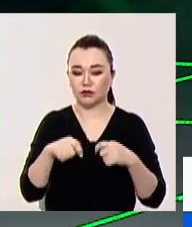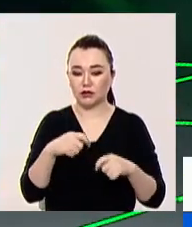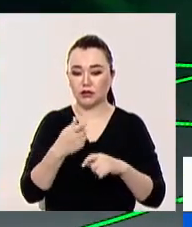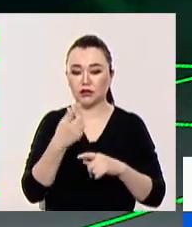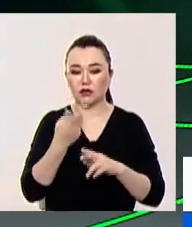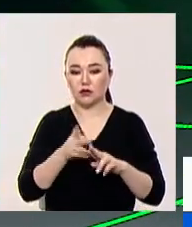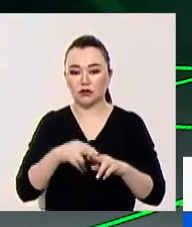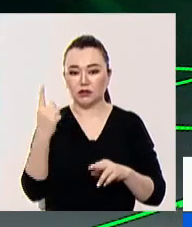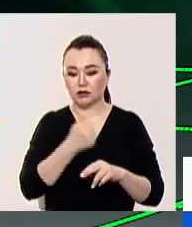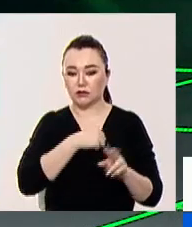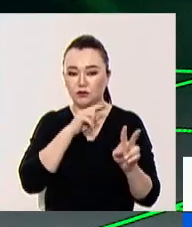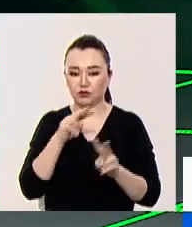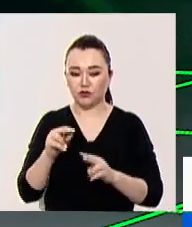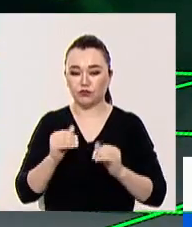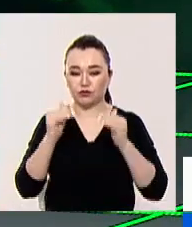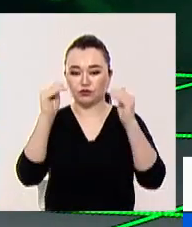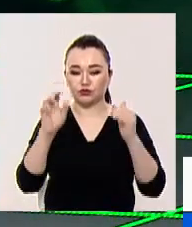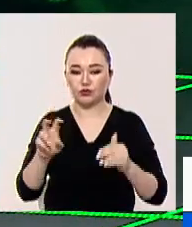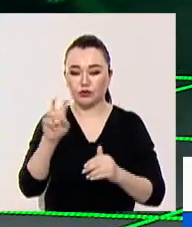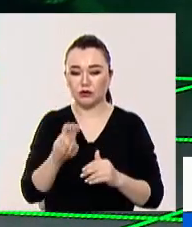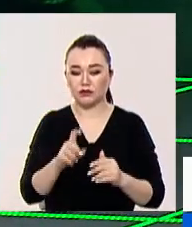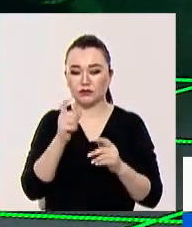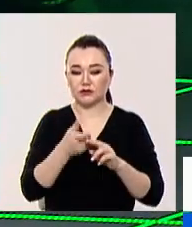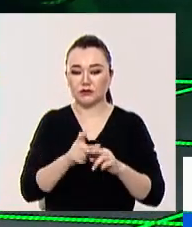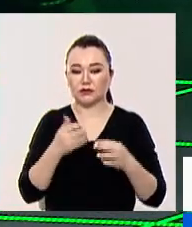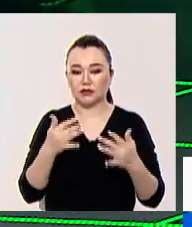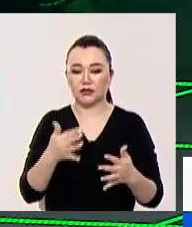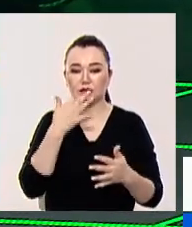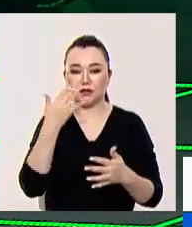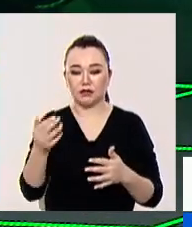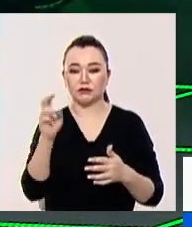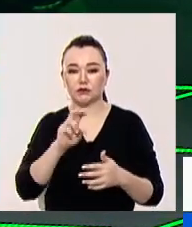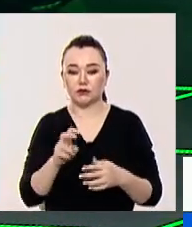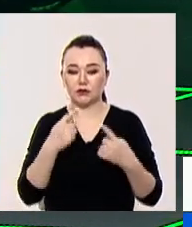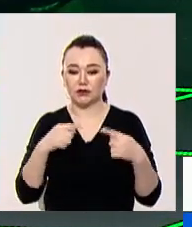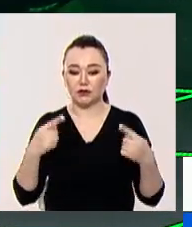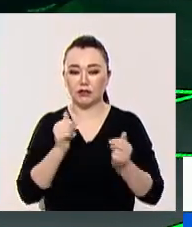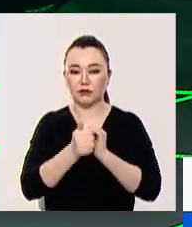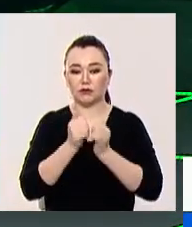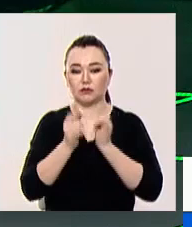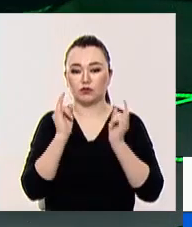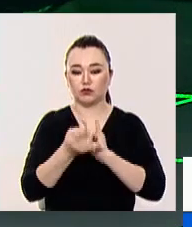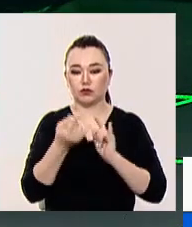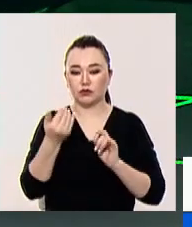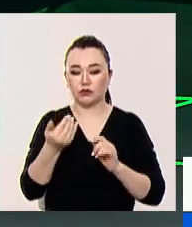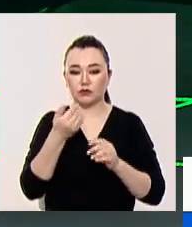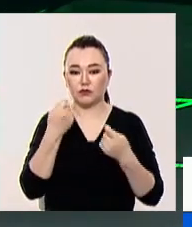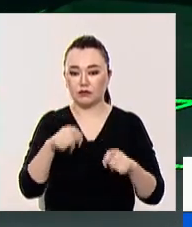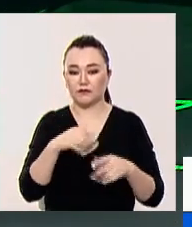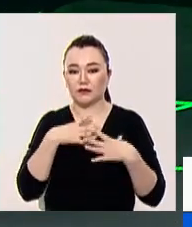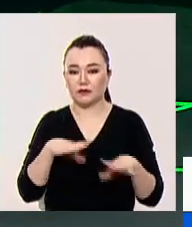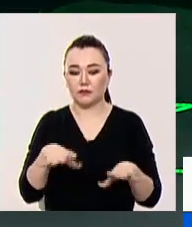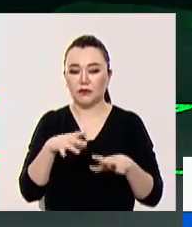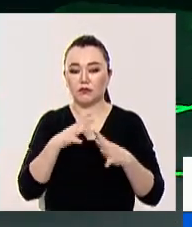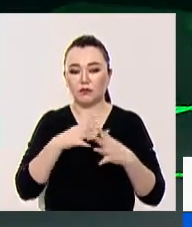Которую неделю мы наблюдаем рост курса доллара. Из-за повышенного спроса на американскую валюту в некоторых обменных пунктах ее не продавали.